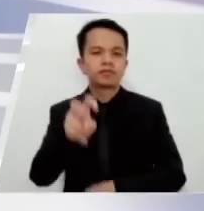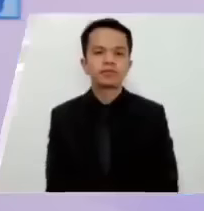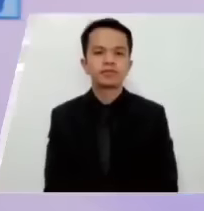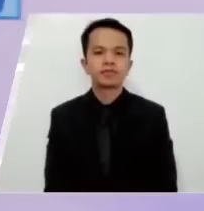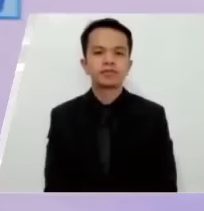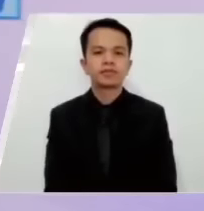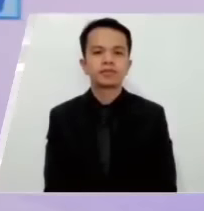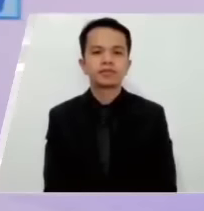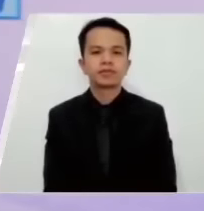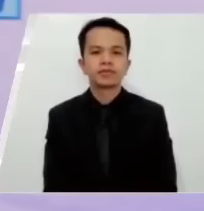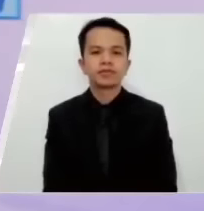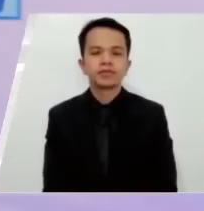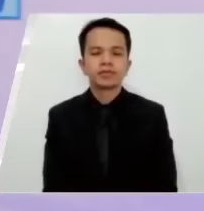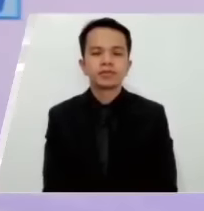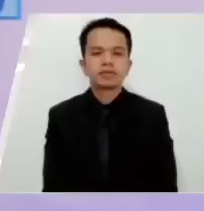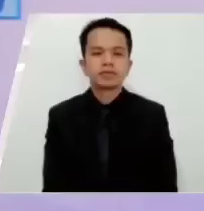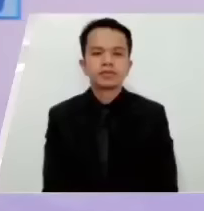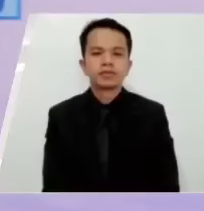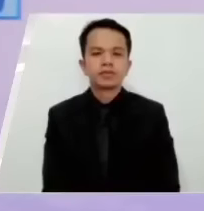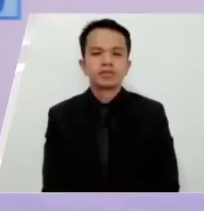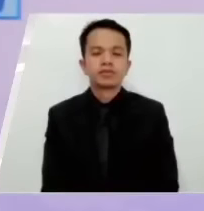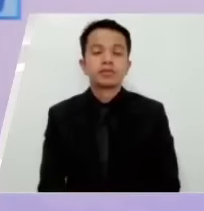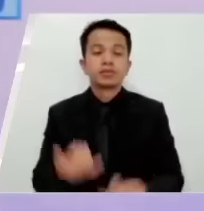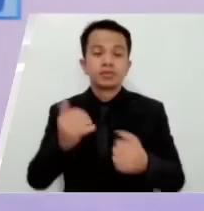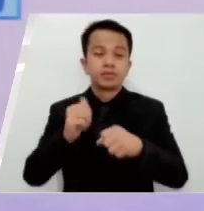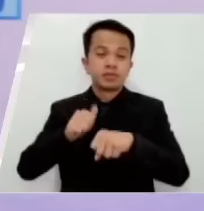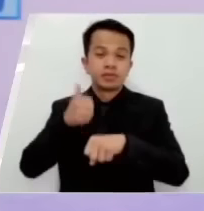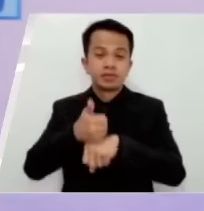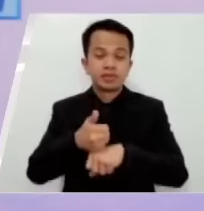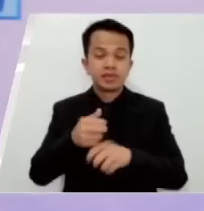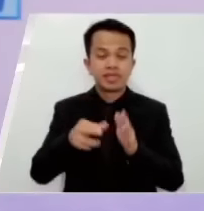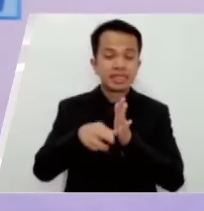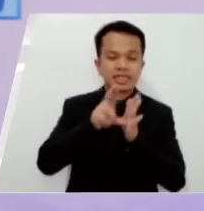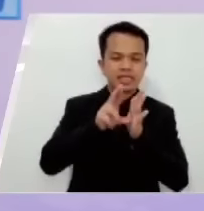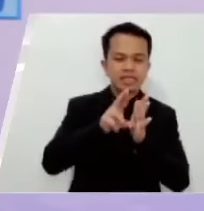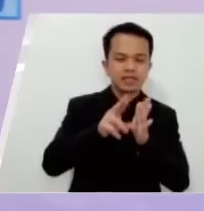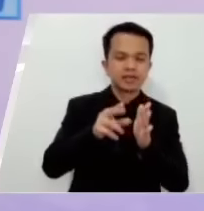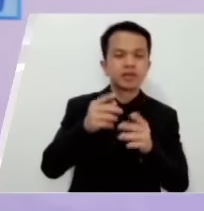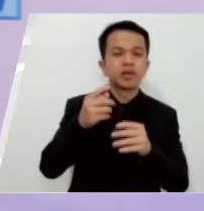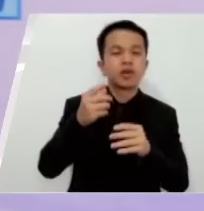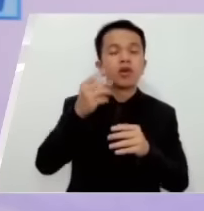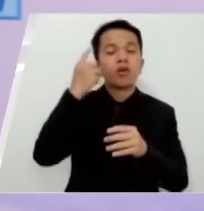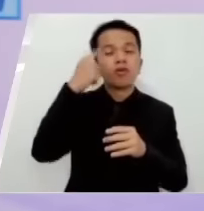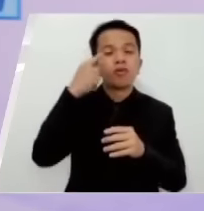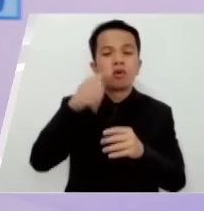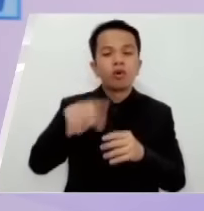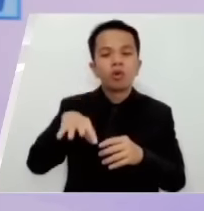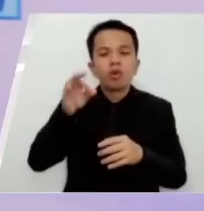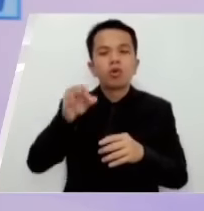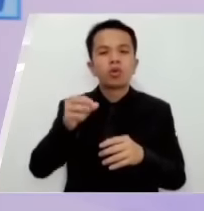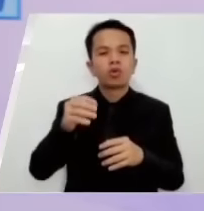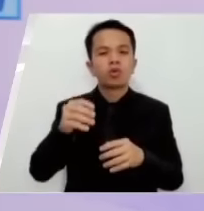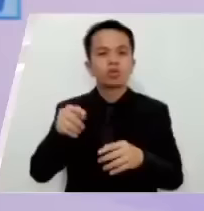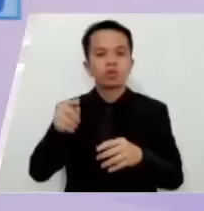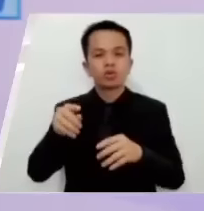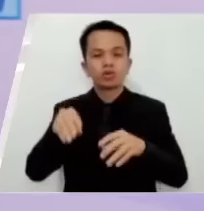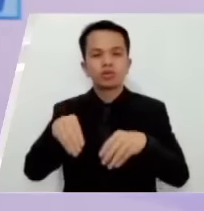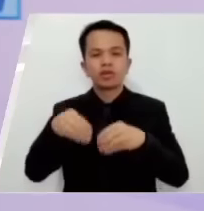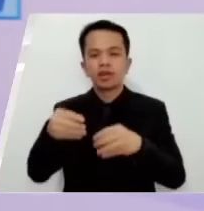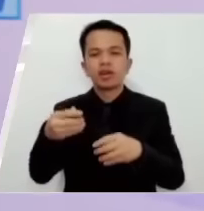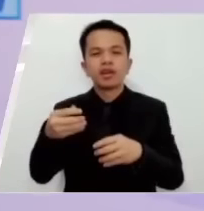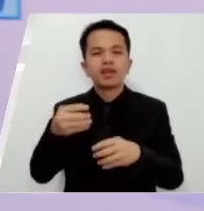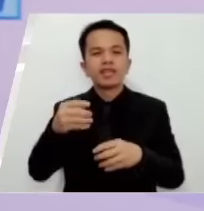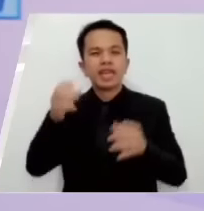saki nagsasagawa na ng backtracking ang Las Piñas City police para matunton ang lalaking nagsaboy ng asido sa lady guard ng